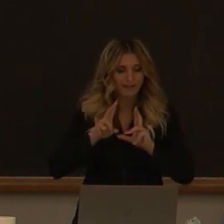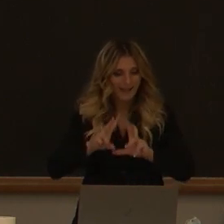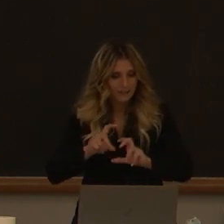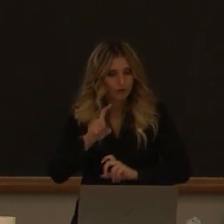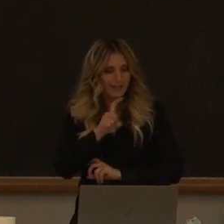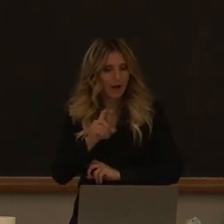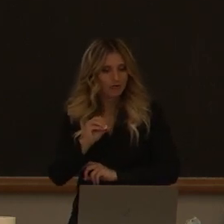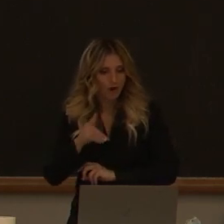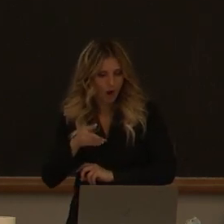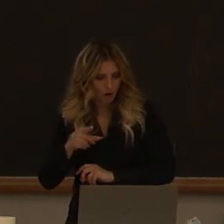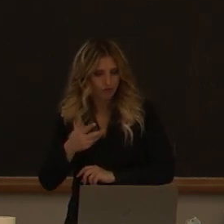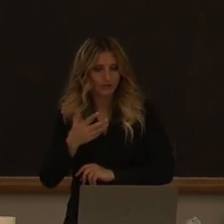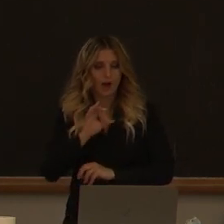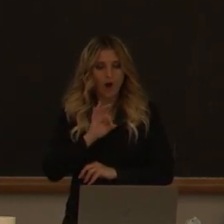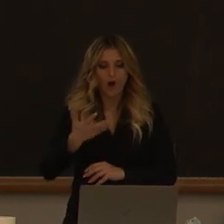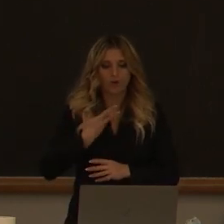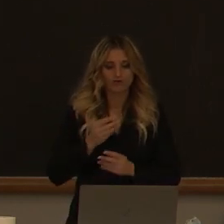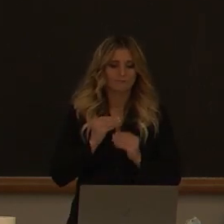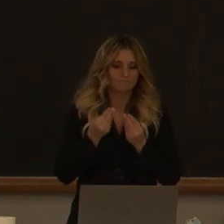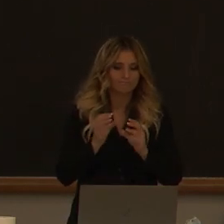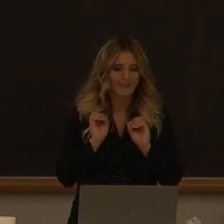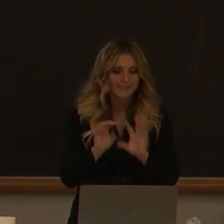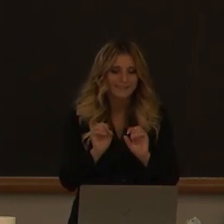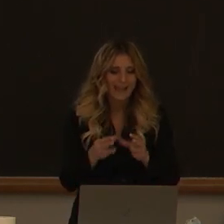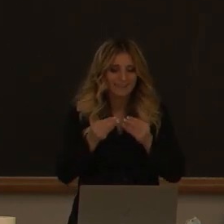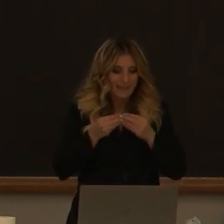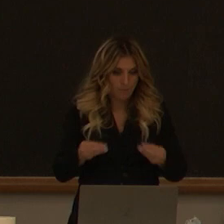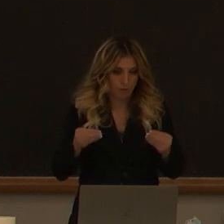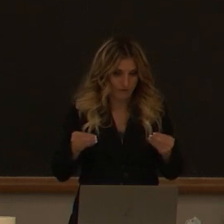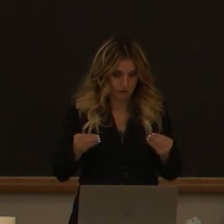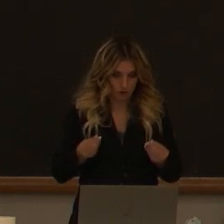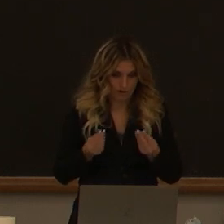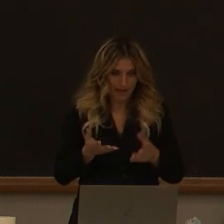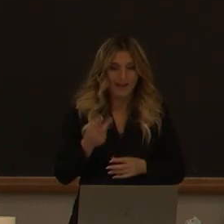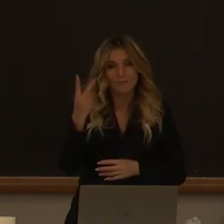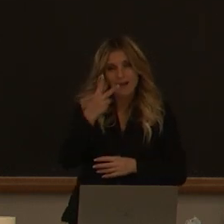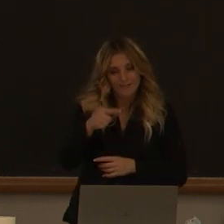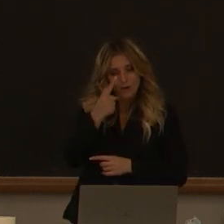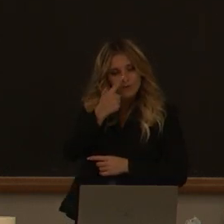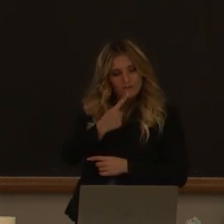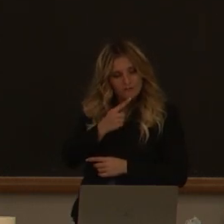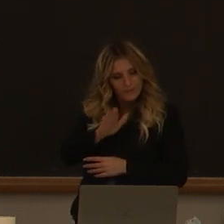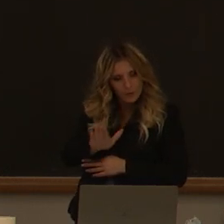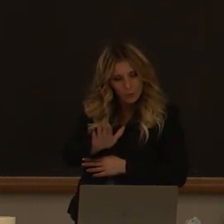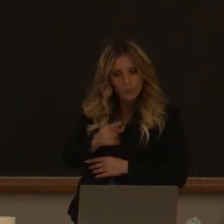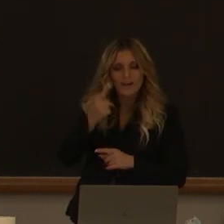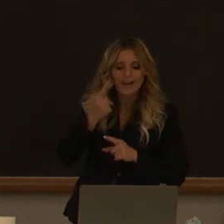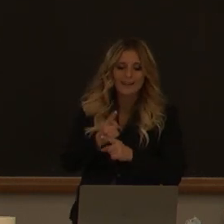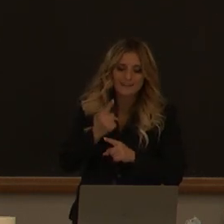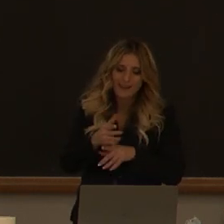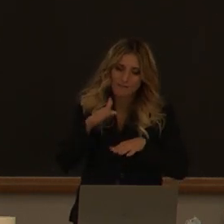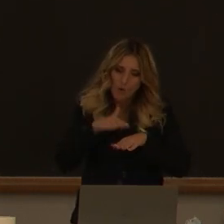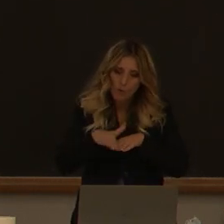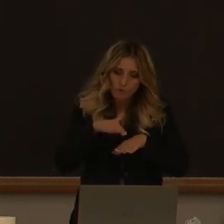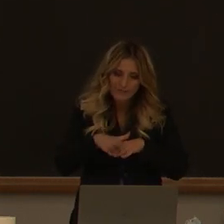diciamo, ovviamente si fa una didattica per la formazione professionale. In realtà queste figure dovrebbero anche essere utilizzate nell'ambito